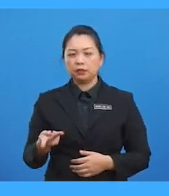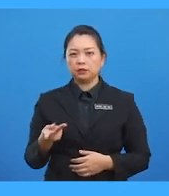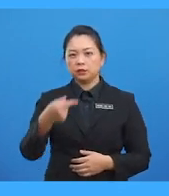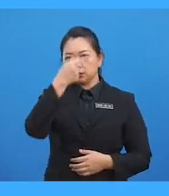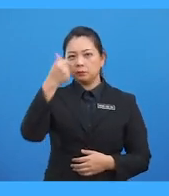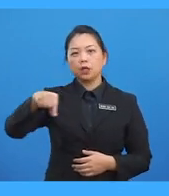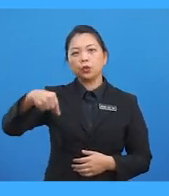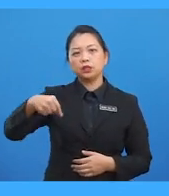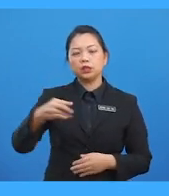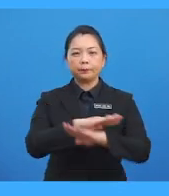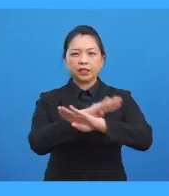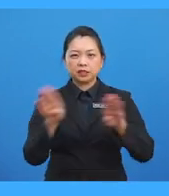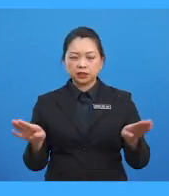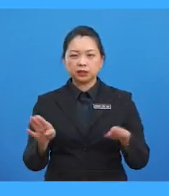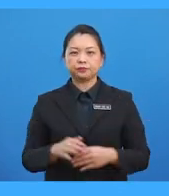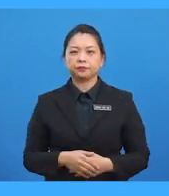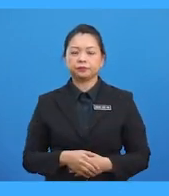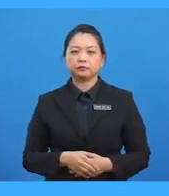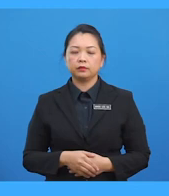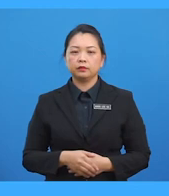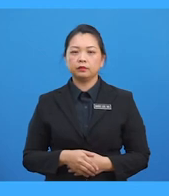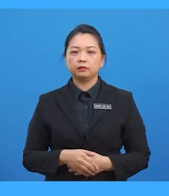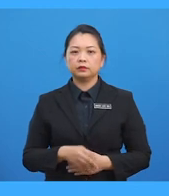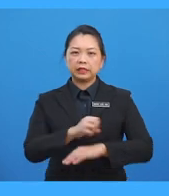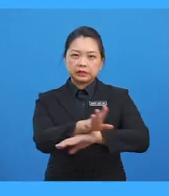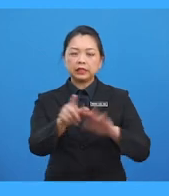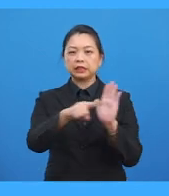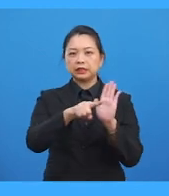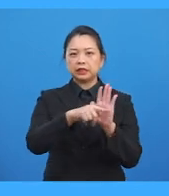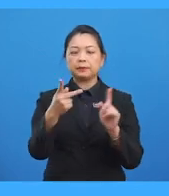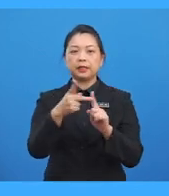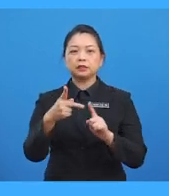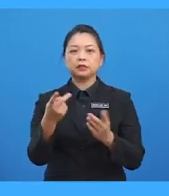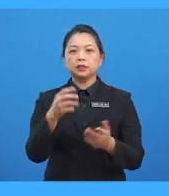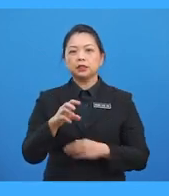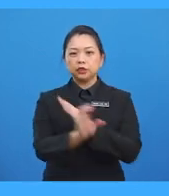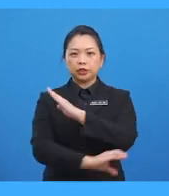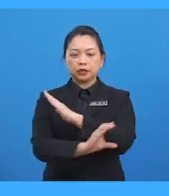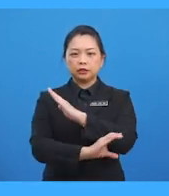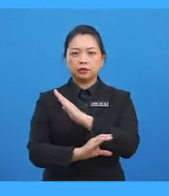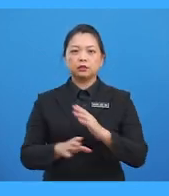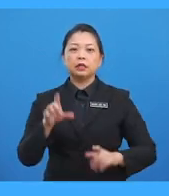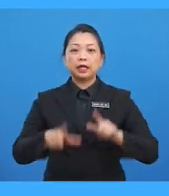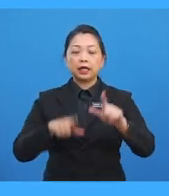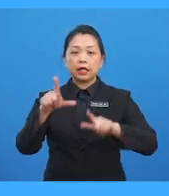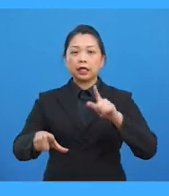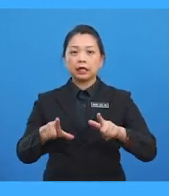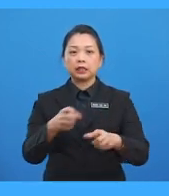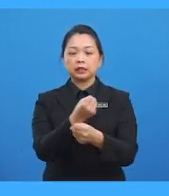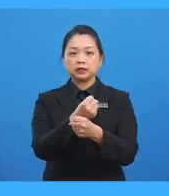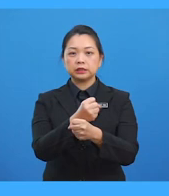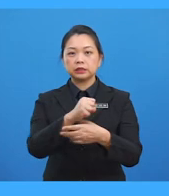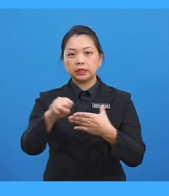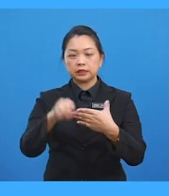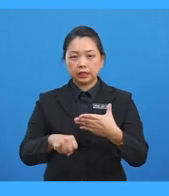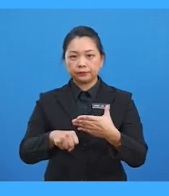kualiti yang berbeza. Ketiga, kesan negatif kepada ekonomi negara. Langkah penyelesaian. Yang